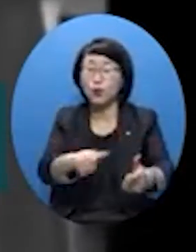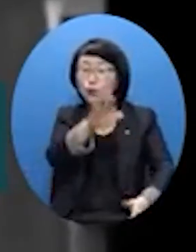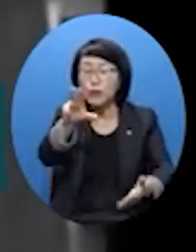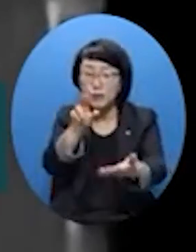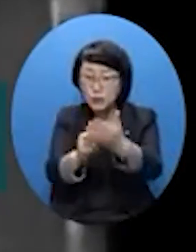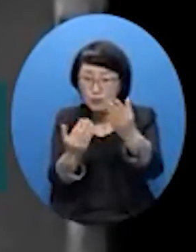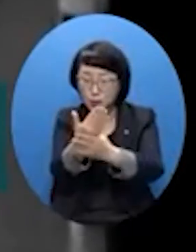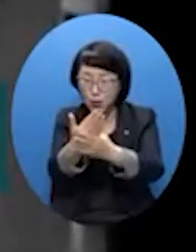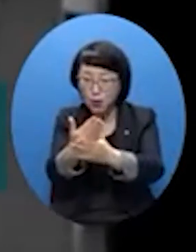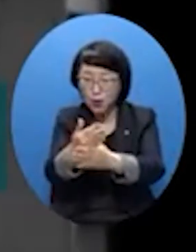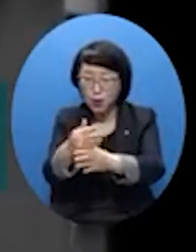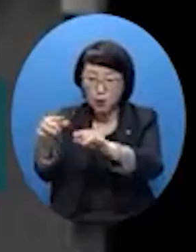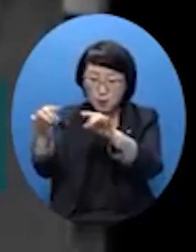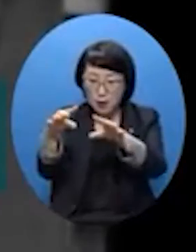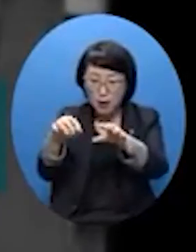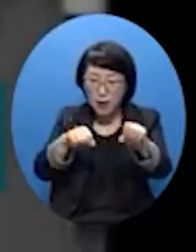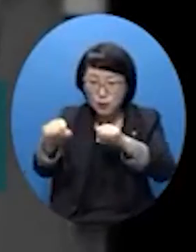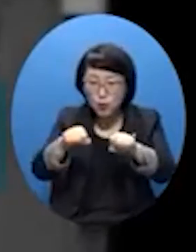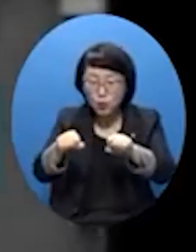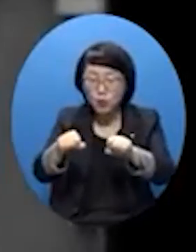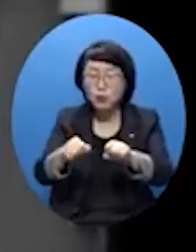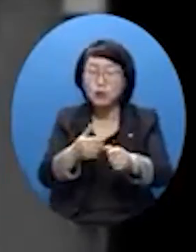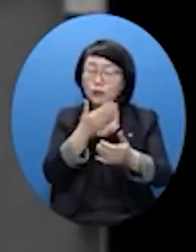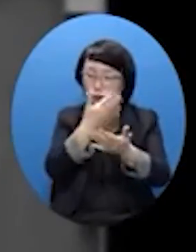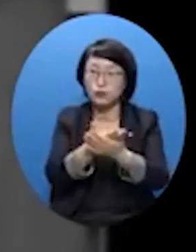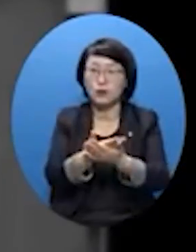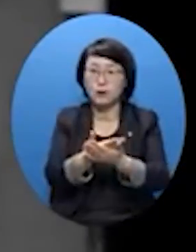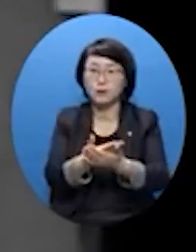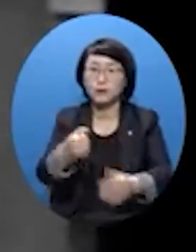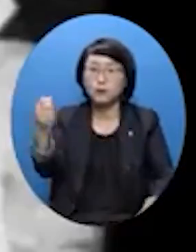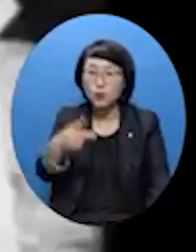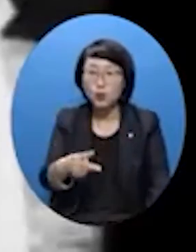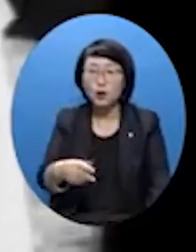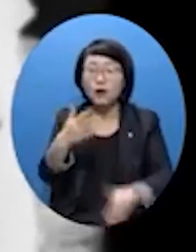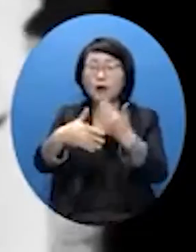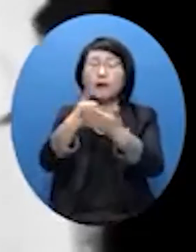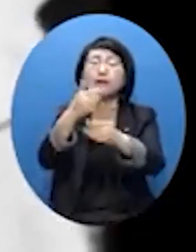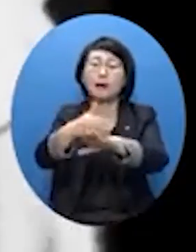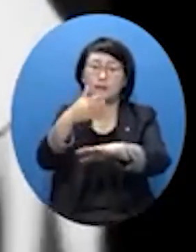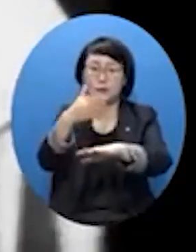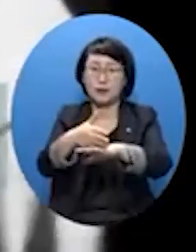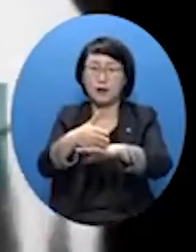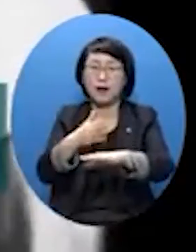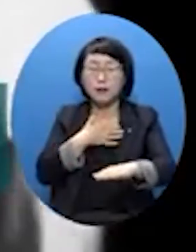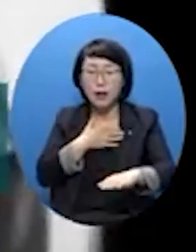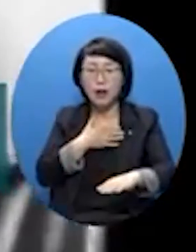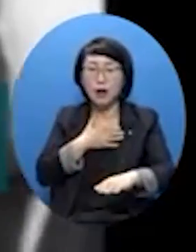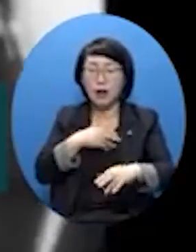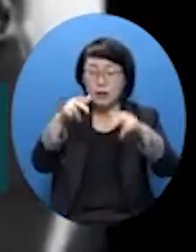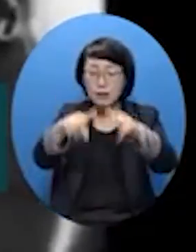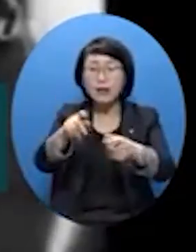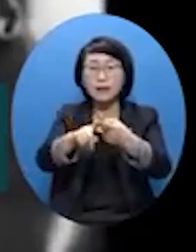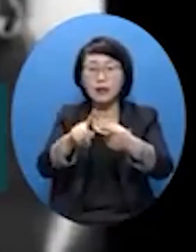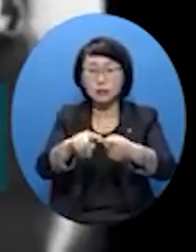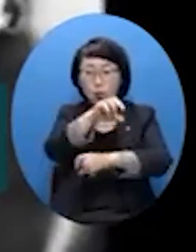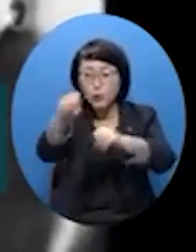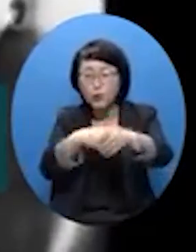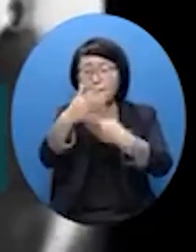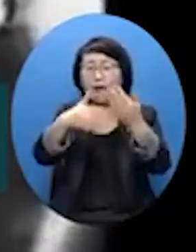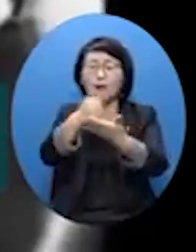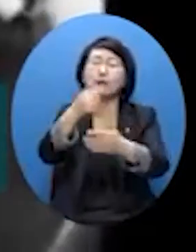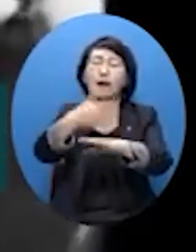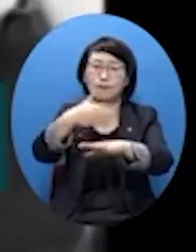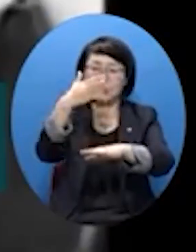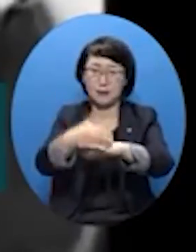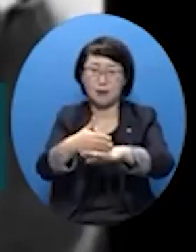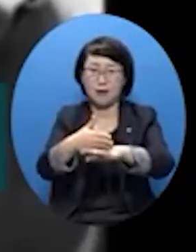일어난 일에 어떻게 반응하느냐다. 그리고 이렇게 하나님께 감사했습니다. 나는 나의 장애들에 대해 오히려 하나님께 감사를